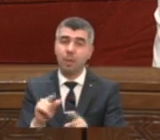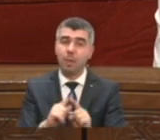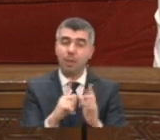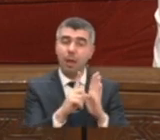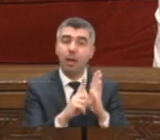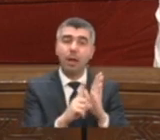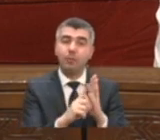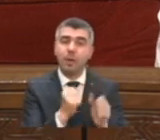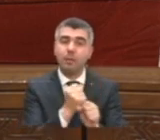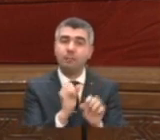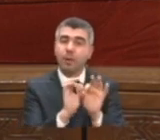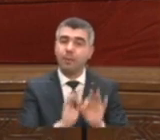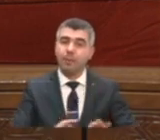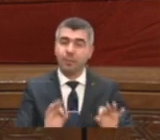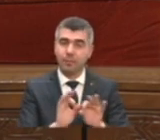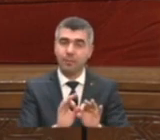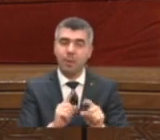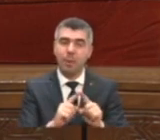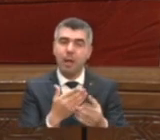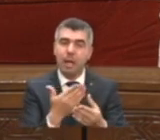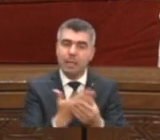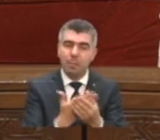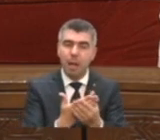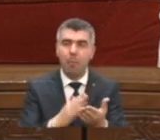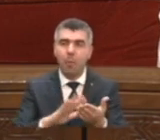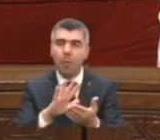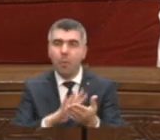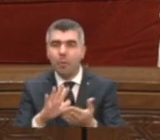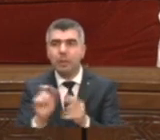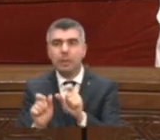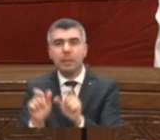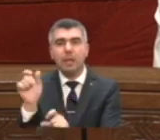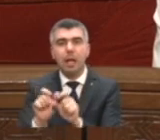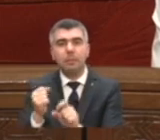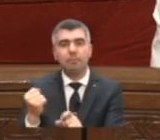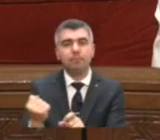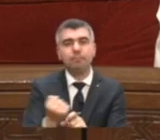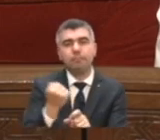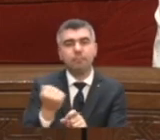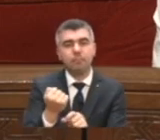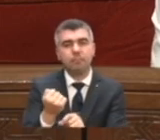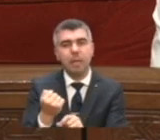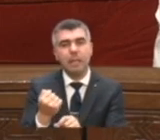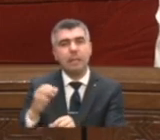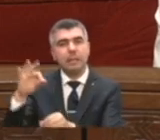القانون ونقولوا بان الاسباب والظروف ديال هاد الاشخاص اللي تيعانيو دور المنتخبين هو المواكبه، نفعلوا بعد